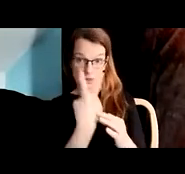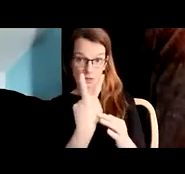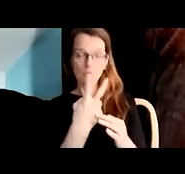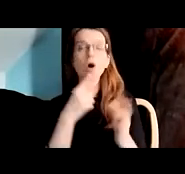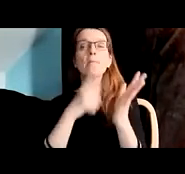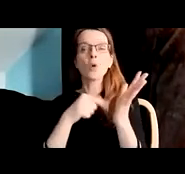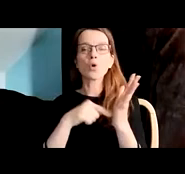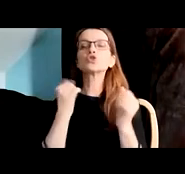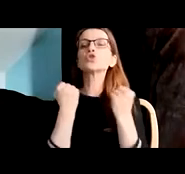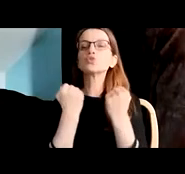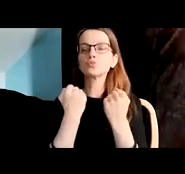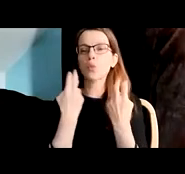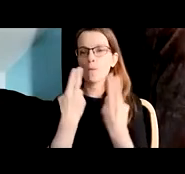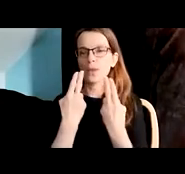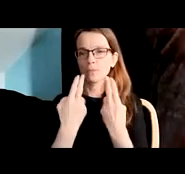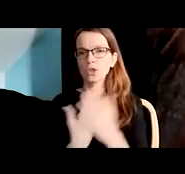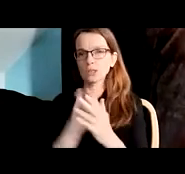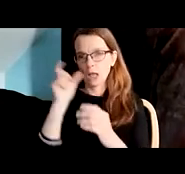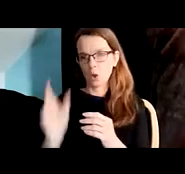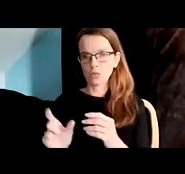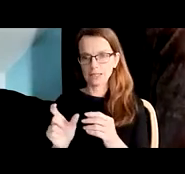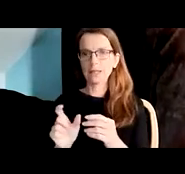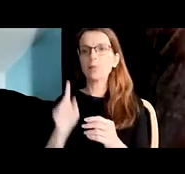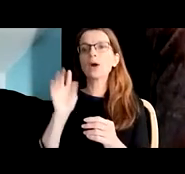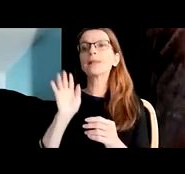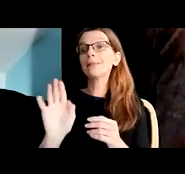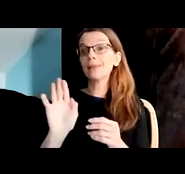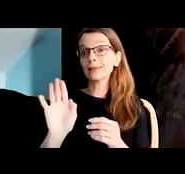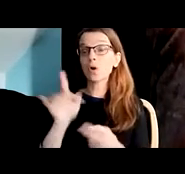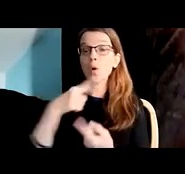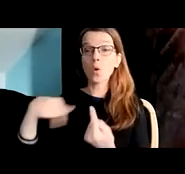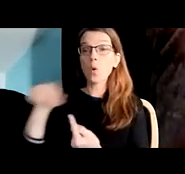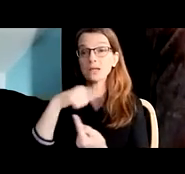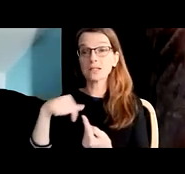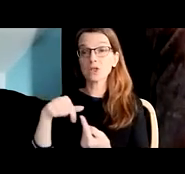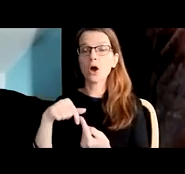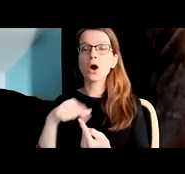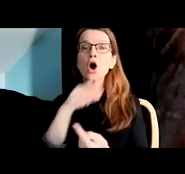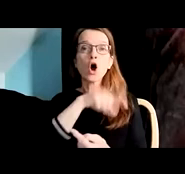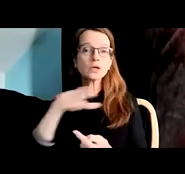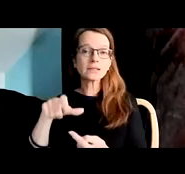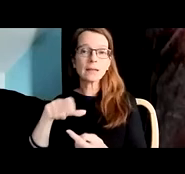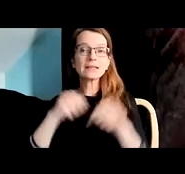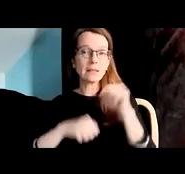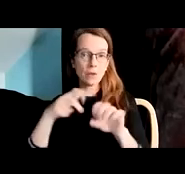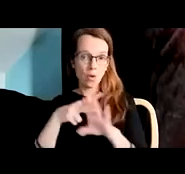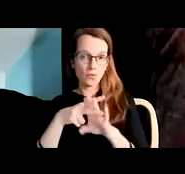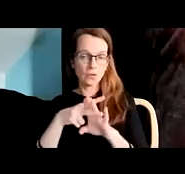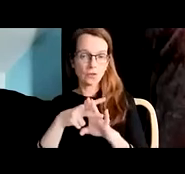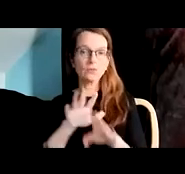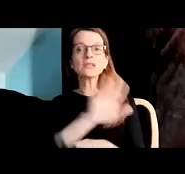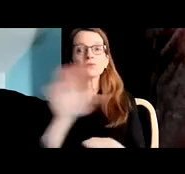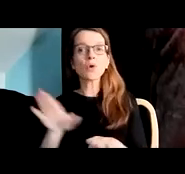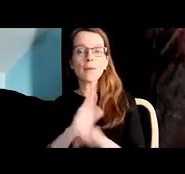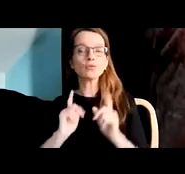pogosto tudi pomembno za osebo samo ter njeno okolico. Osebe z gibalno oviranostjo se v svojem